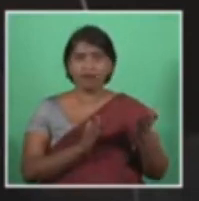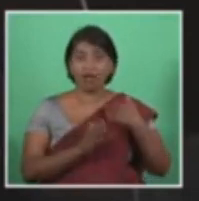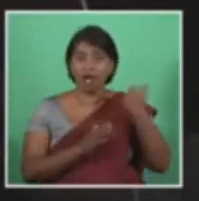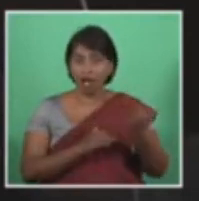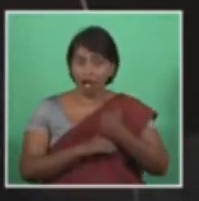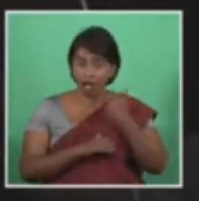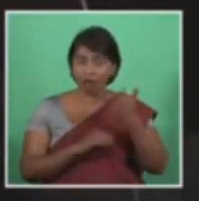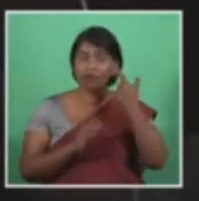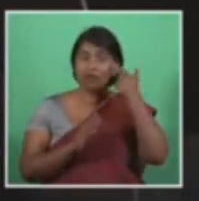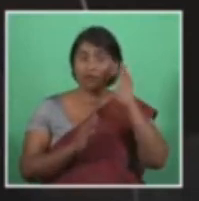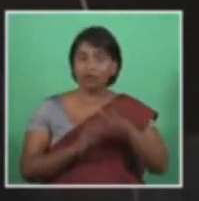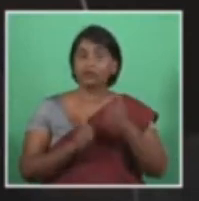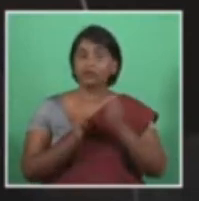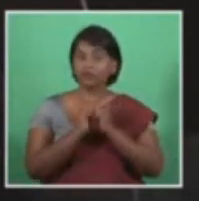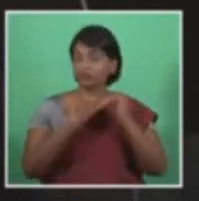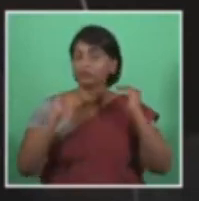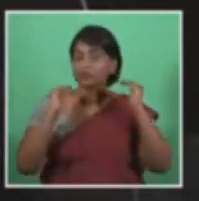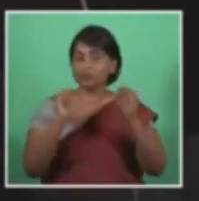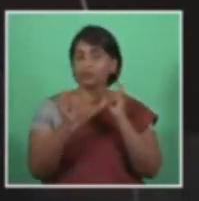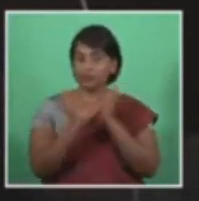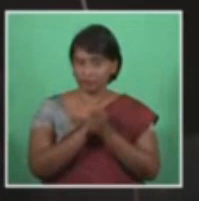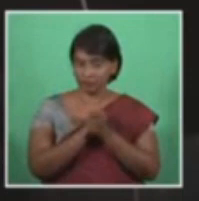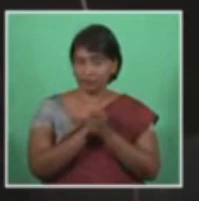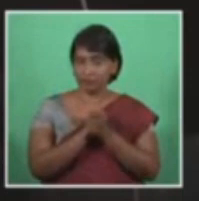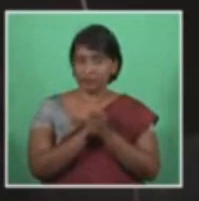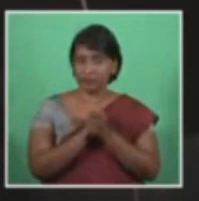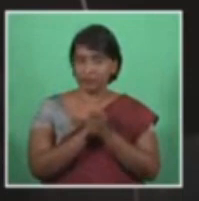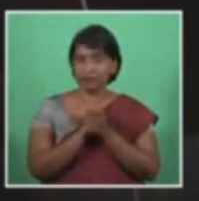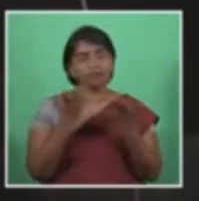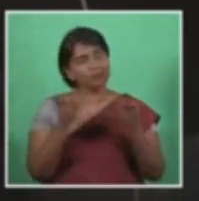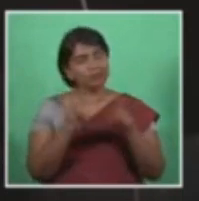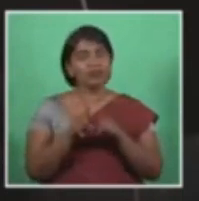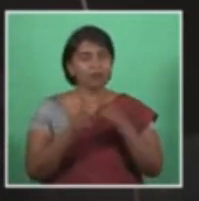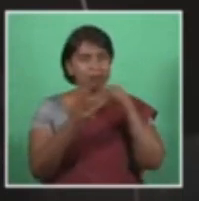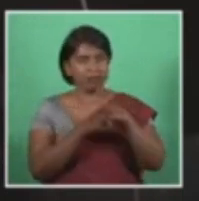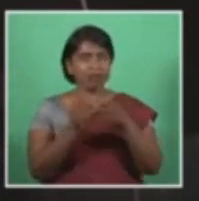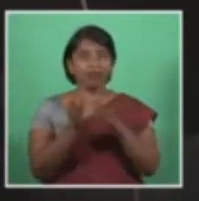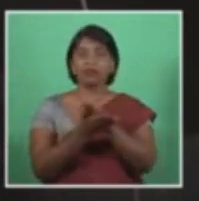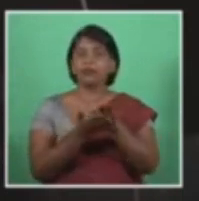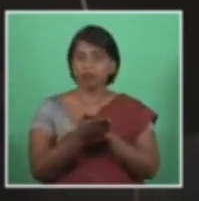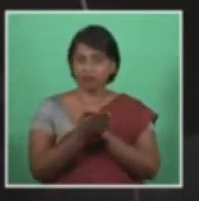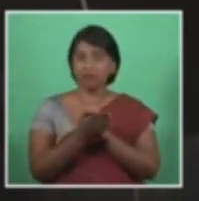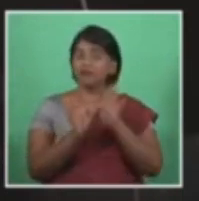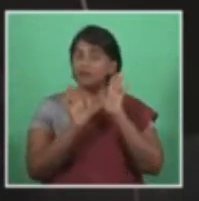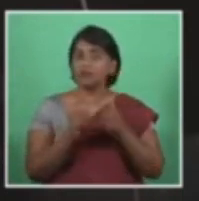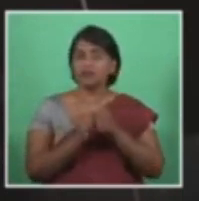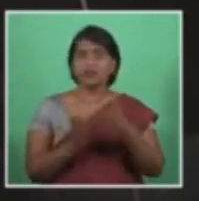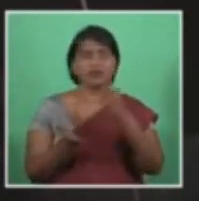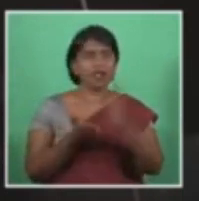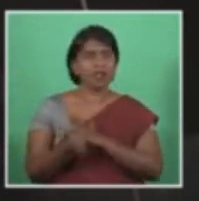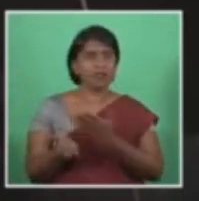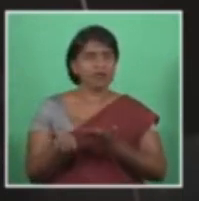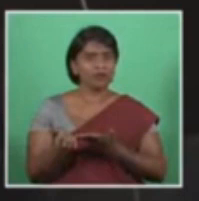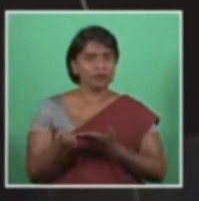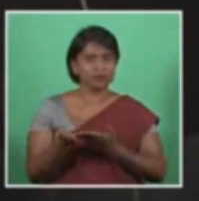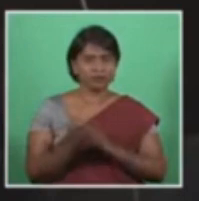වෙන්නේ අලුත් එකකින් මොකක් හරි සබ්ස්ටැන්ෂල් වෙනසක්. සබ්ස්ටැන්ෂල් මොකක් හරි මේ හිඩස් පුරවන එකක්. ඒක කොහොමද මේකේ